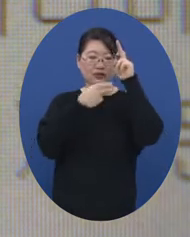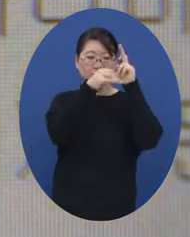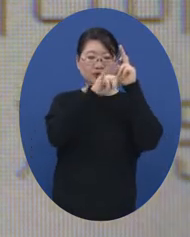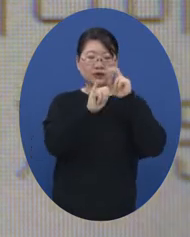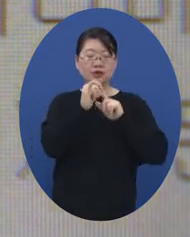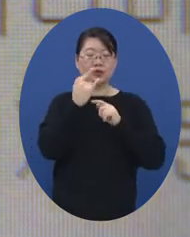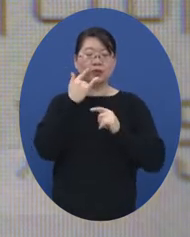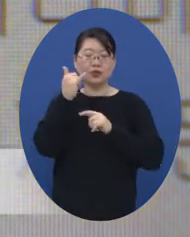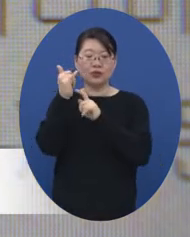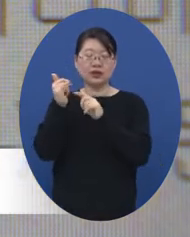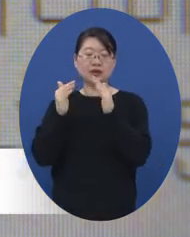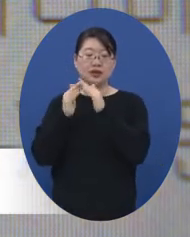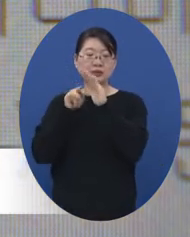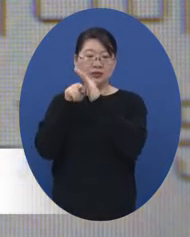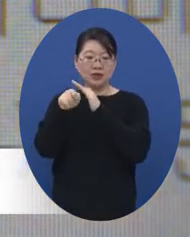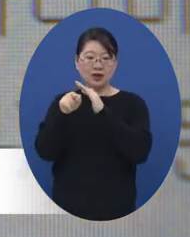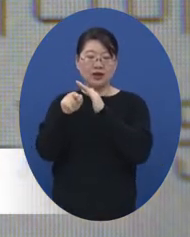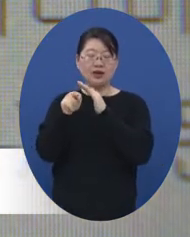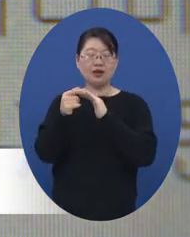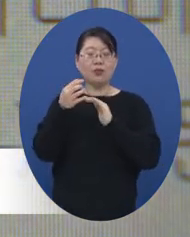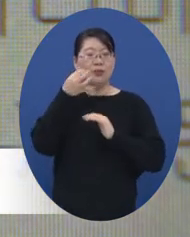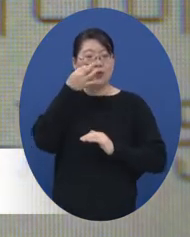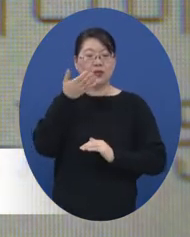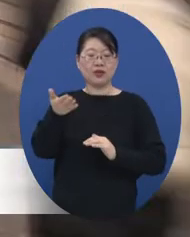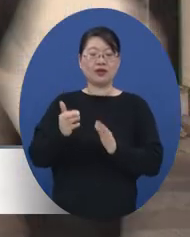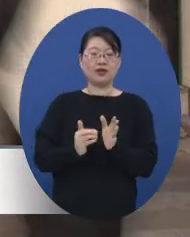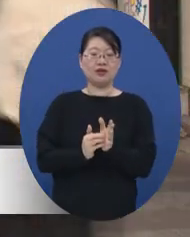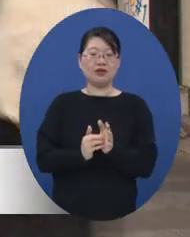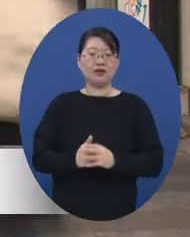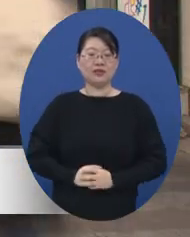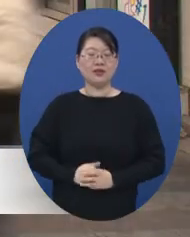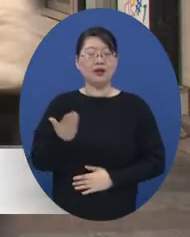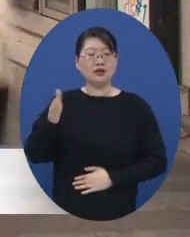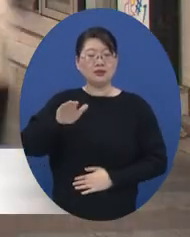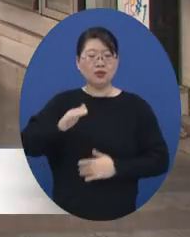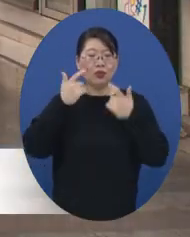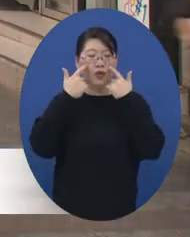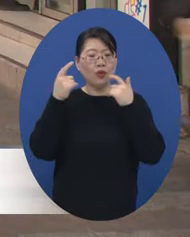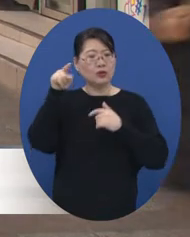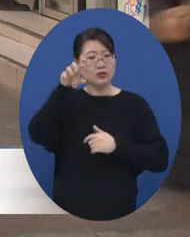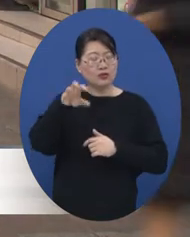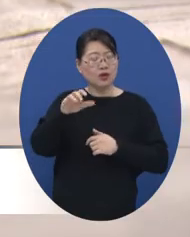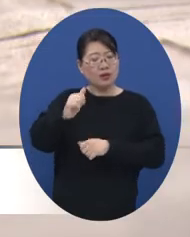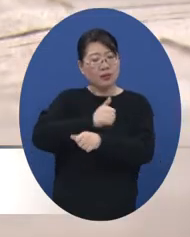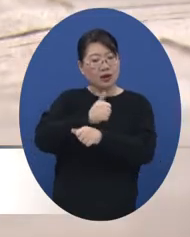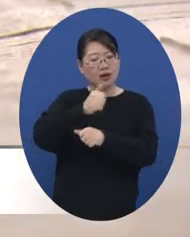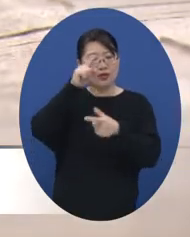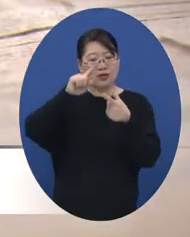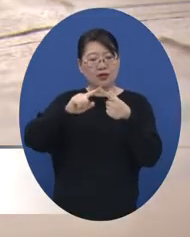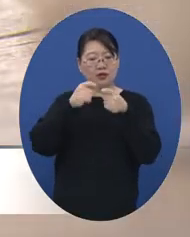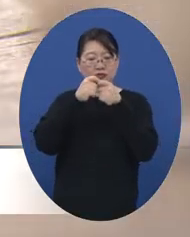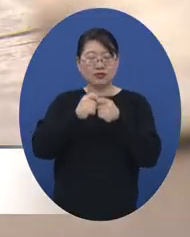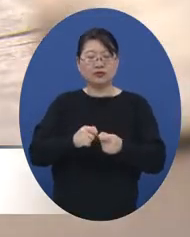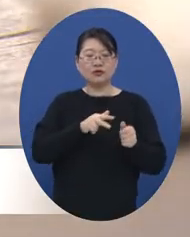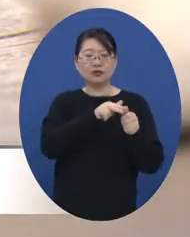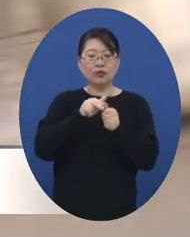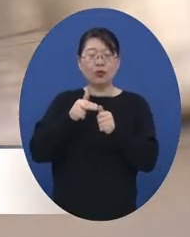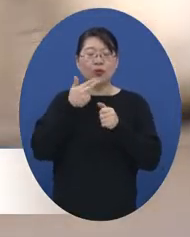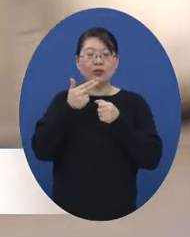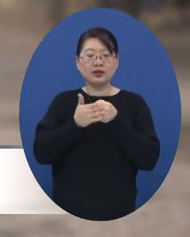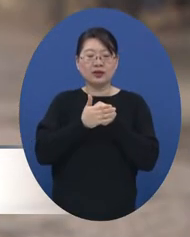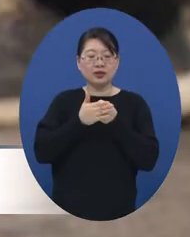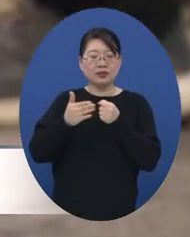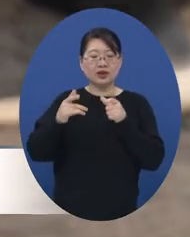소재 부모님 댁을 방문한 동선이 공개됐습니다. 하지만 정확히 어느 곳을 다녀갔는지 구체적인 정보가 없다